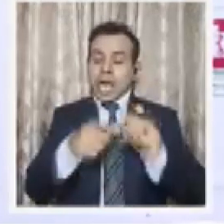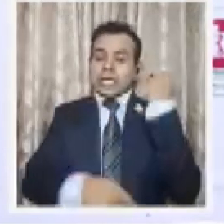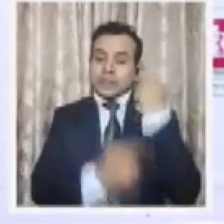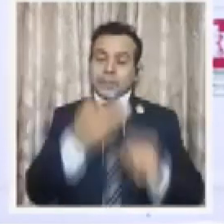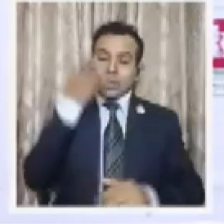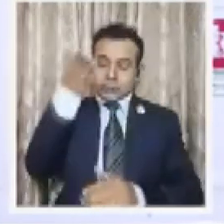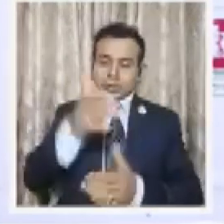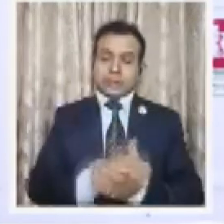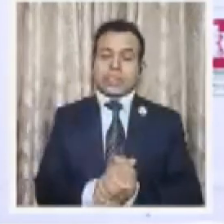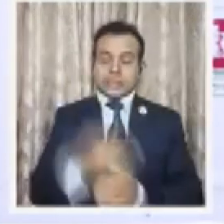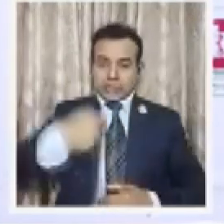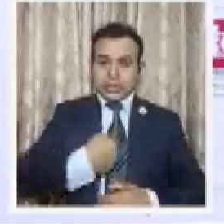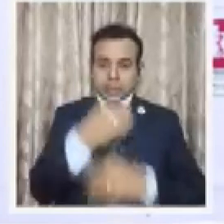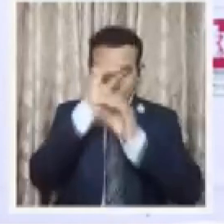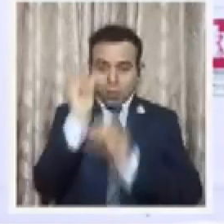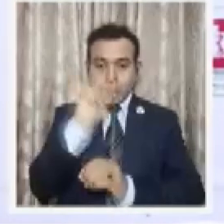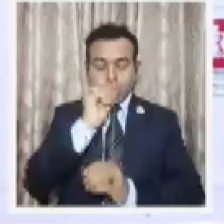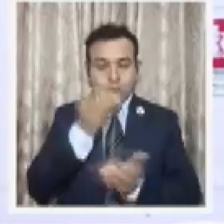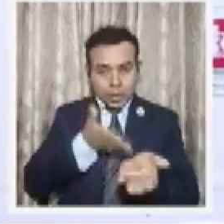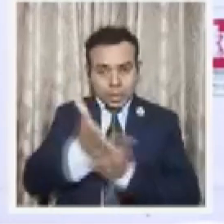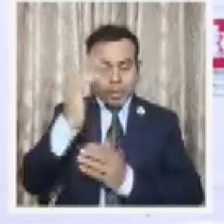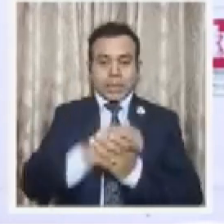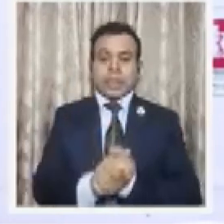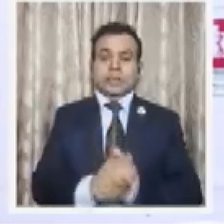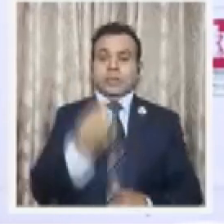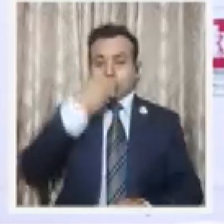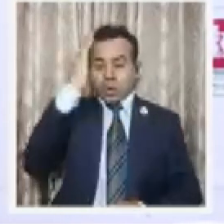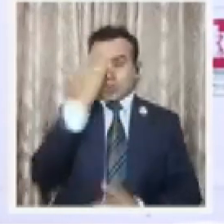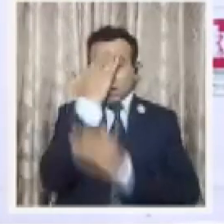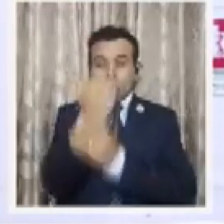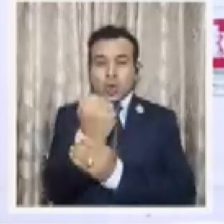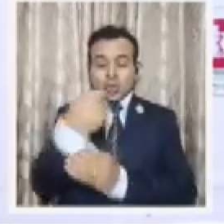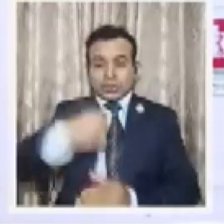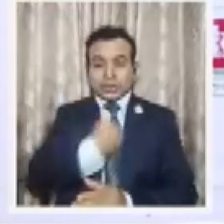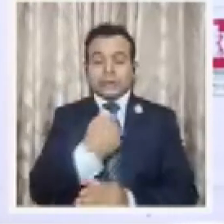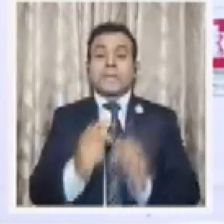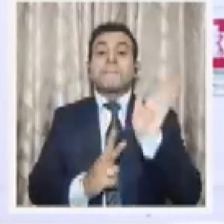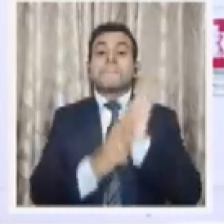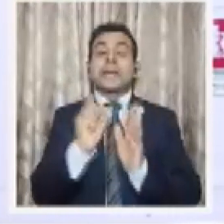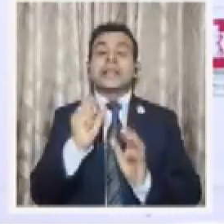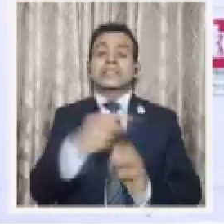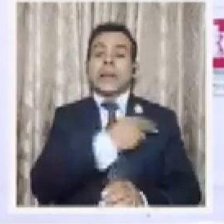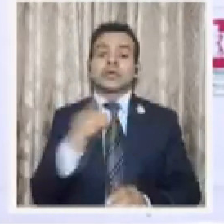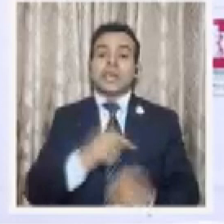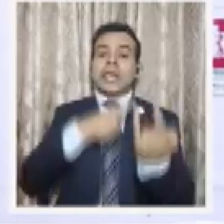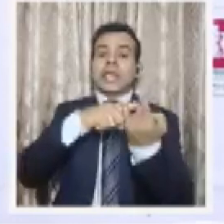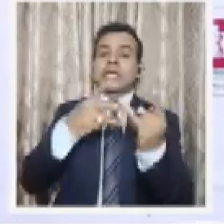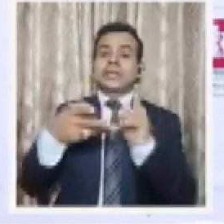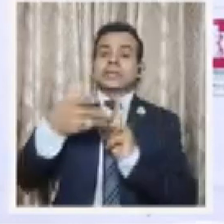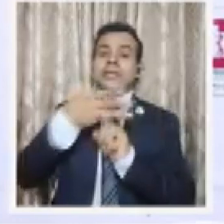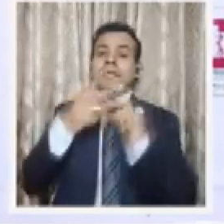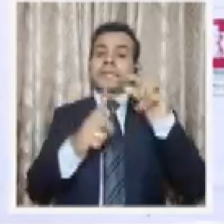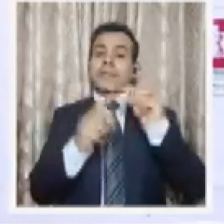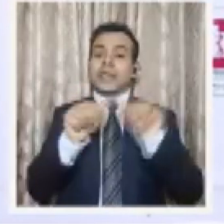কেন্দ্রে যোগাযোগ করুন। কিছু সাবধানতা মেনে চললে এই সংক্রমণ প্রতিরোধ করা সম্ভব। এবং একই সাথে